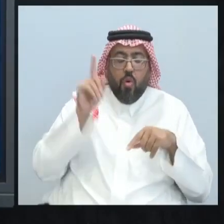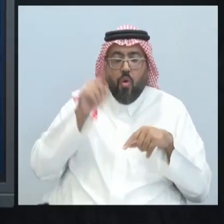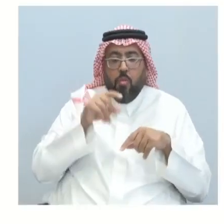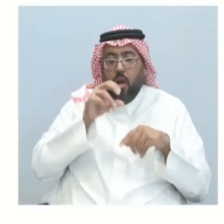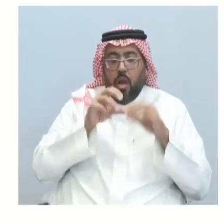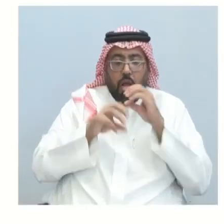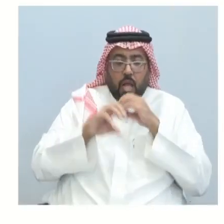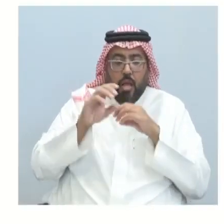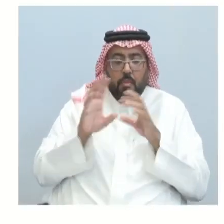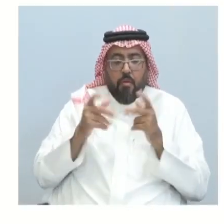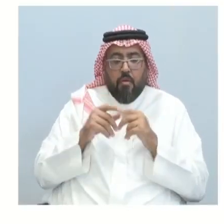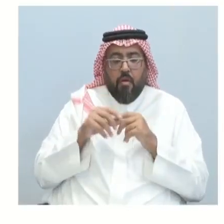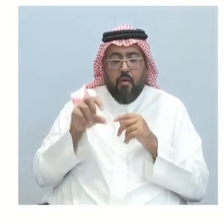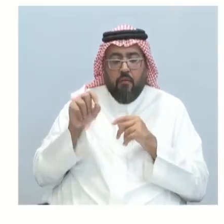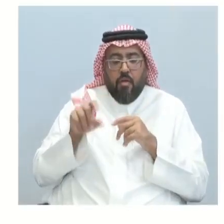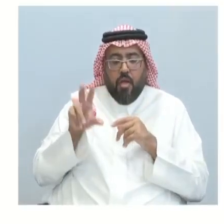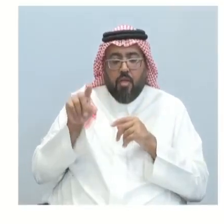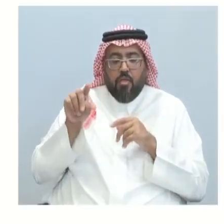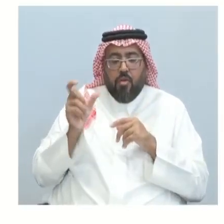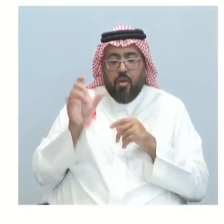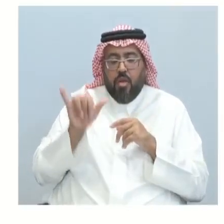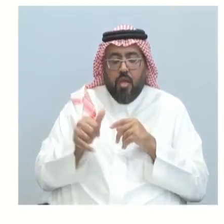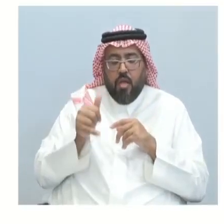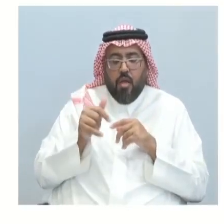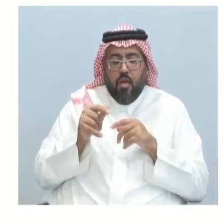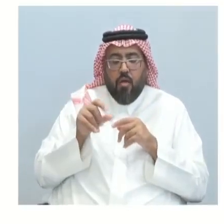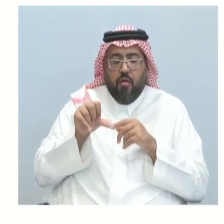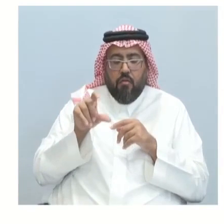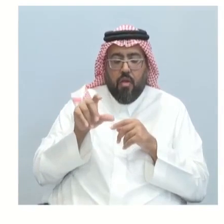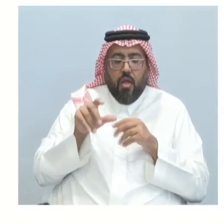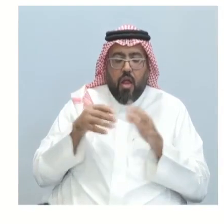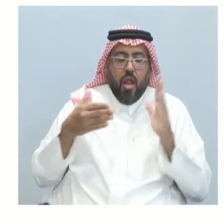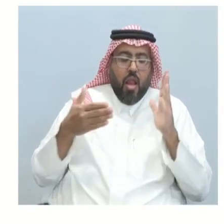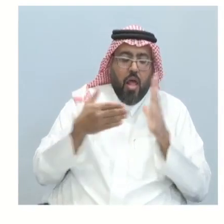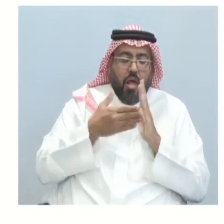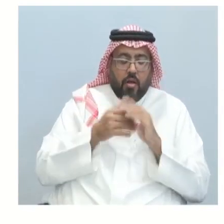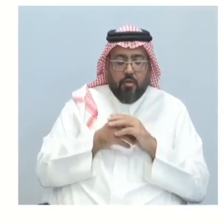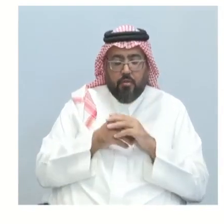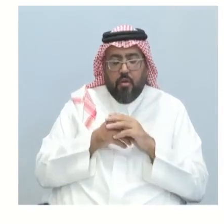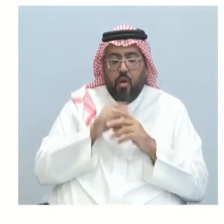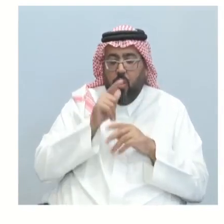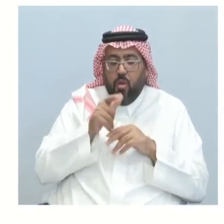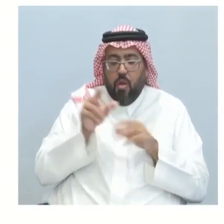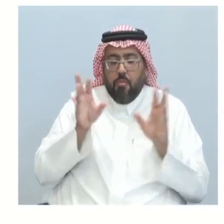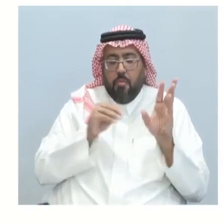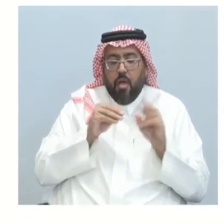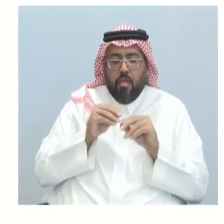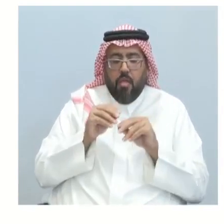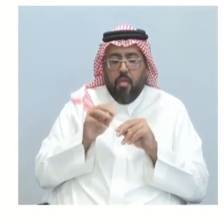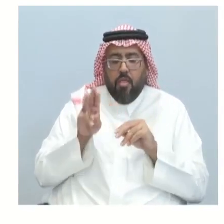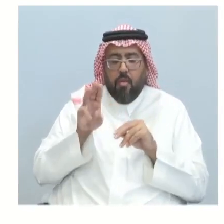في الدنيا وفي الاخره اذكروا بارك الله فيكم بعض